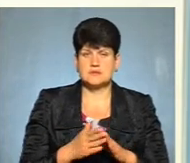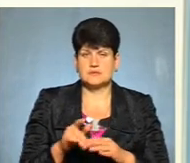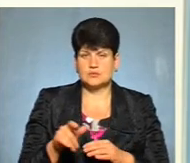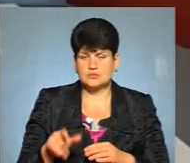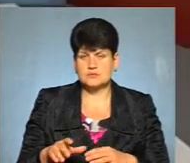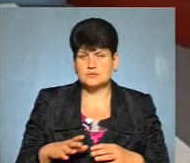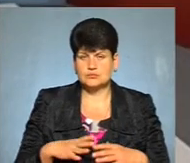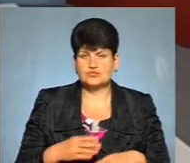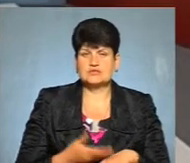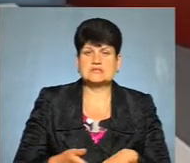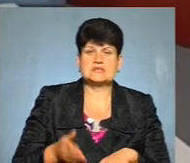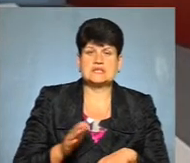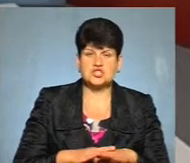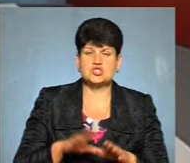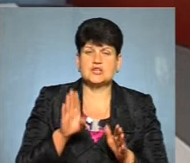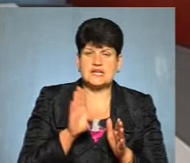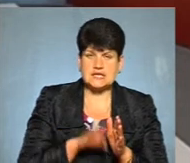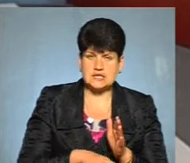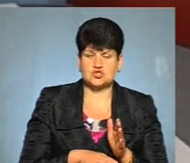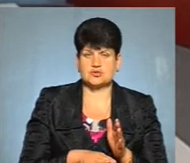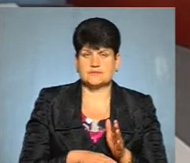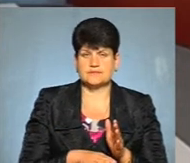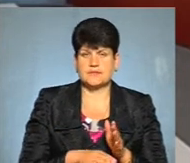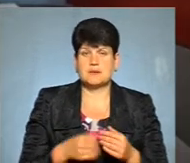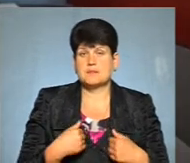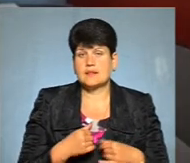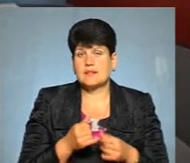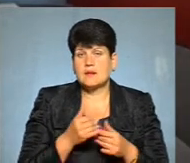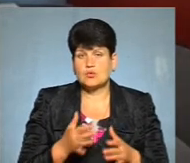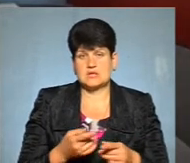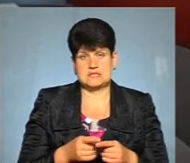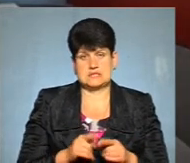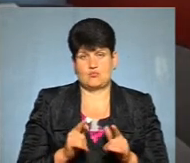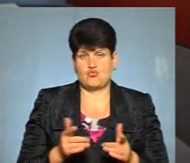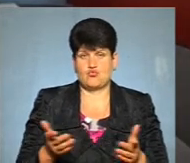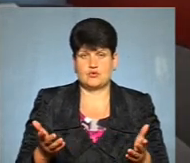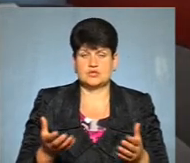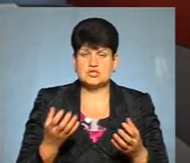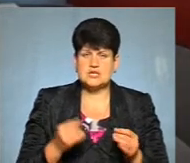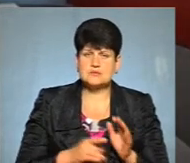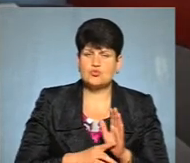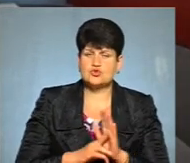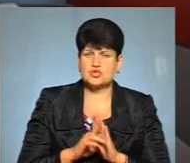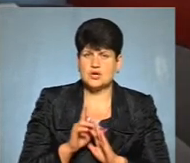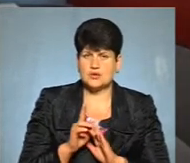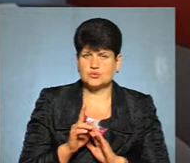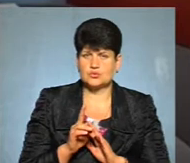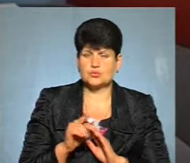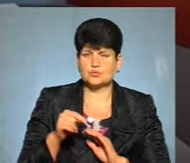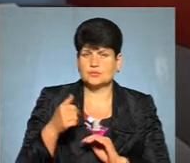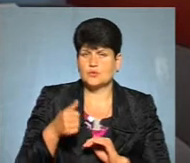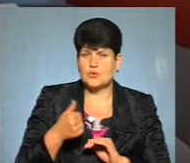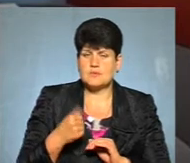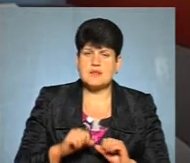було складнішим, гіршим, і ми не могли з цим погодитися. Ще з початку поточного року